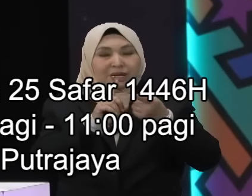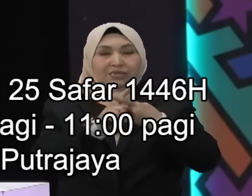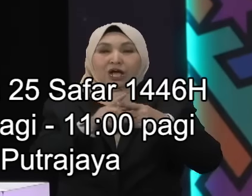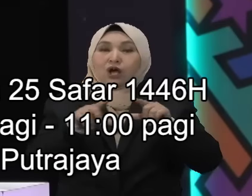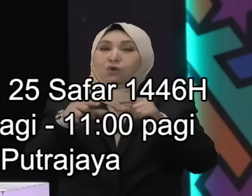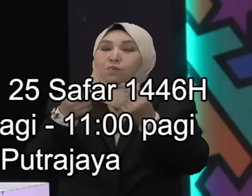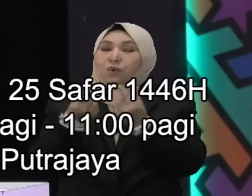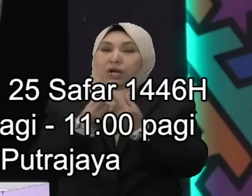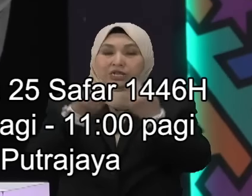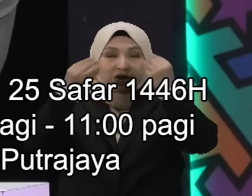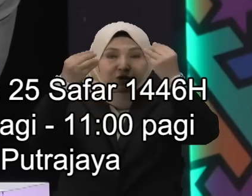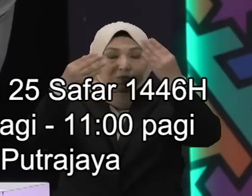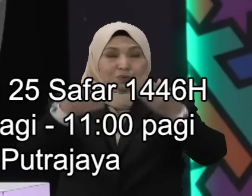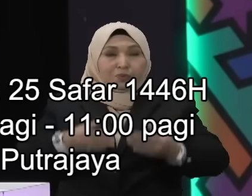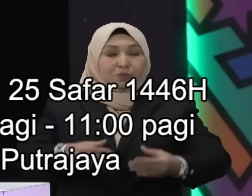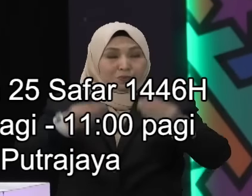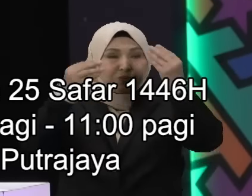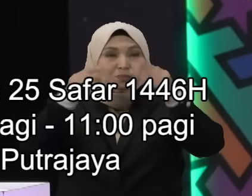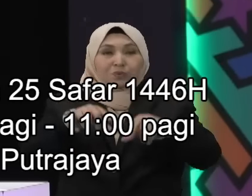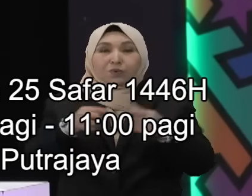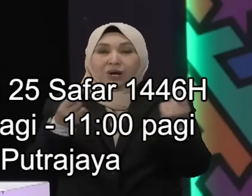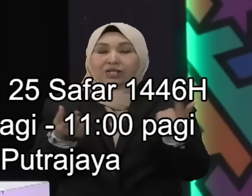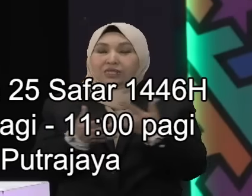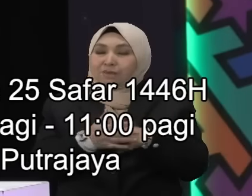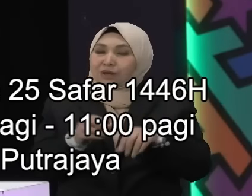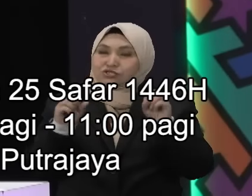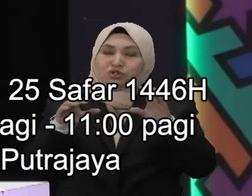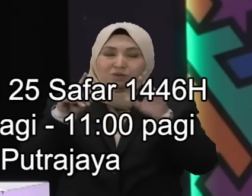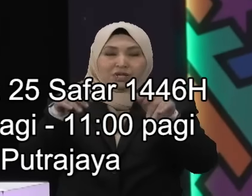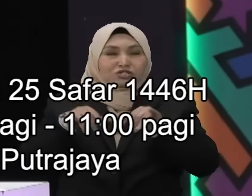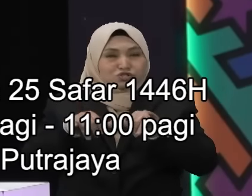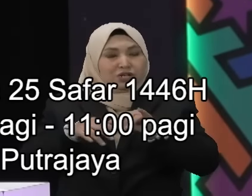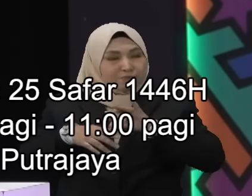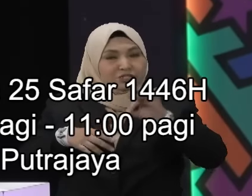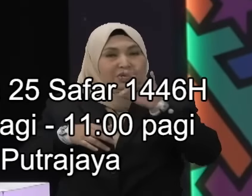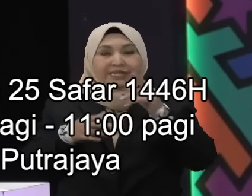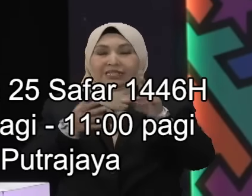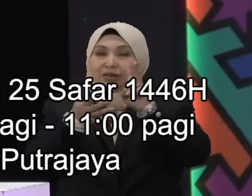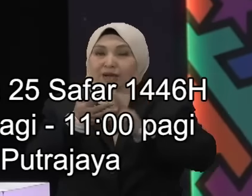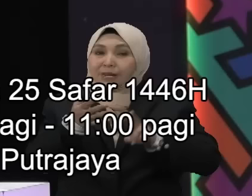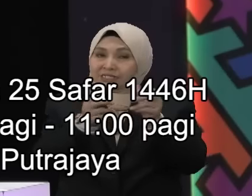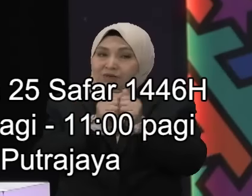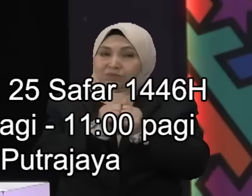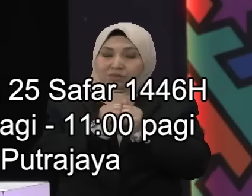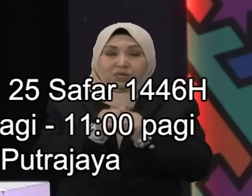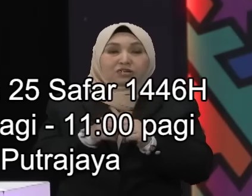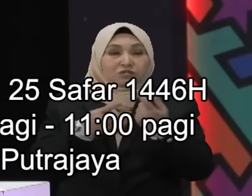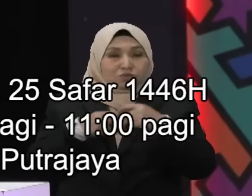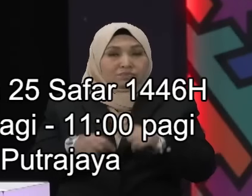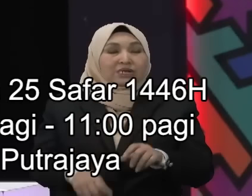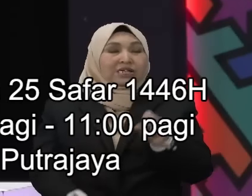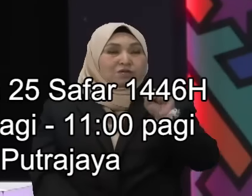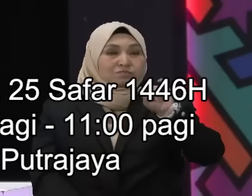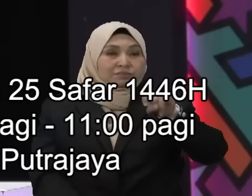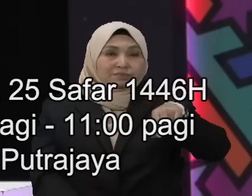rombongan guru-guru Al-Quran dari Pontian kita. MasyaAllah, masih bersemangat. InsyaAllah, kita nak baca sama-sama ya. Kita cuba Taranum Sikah pula,